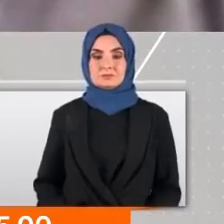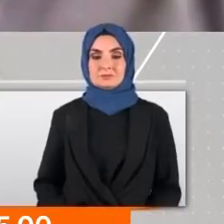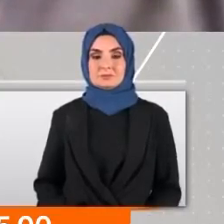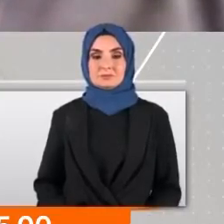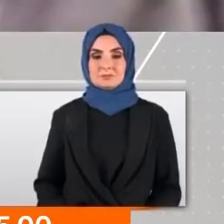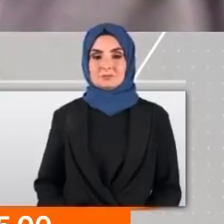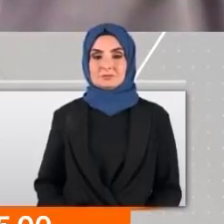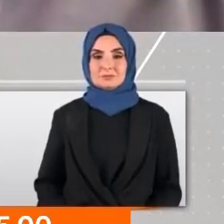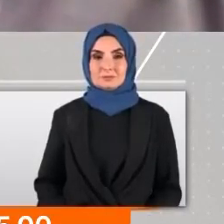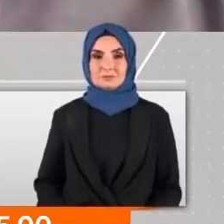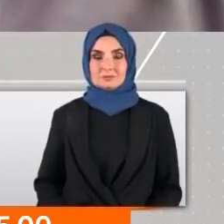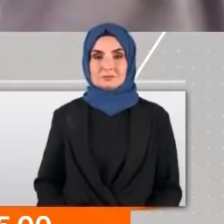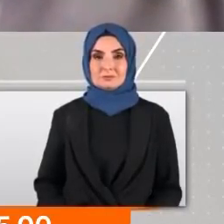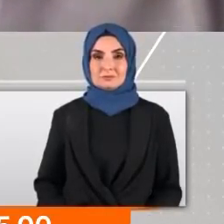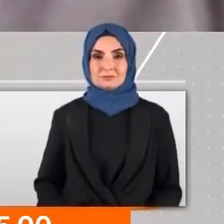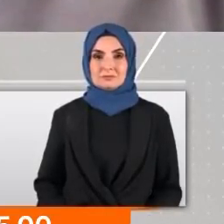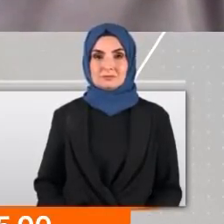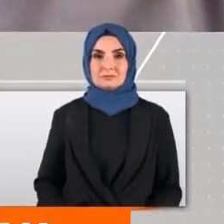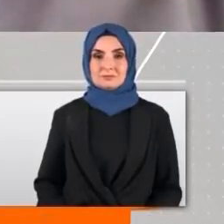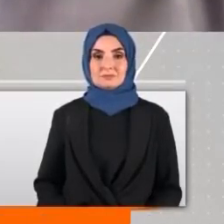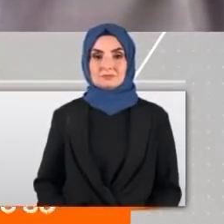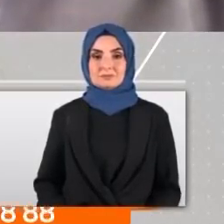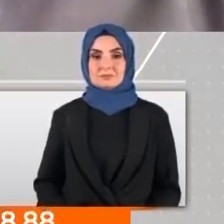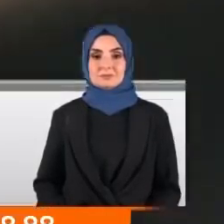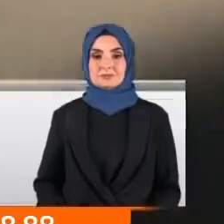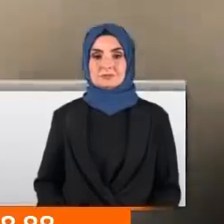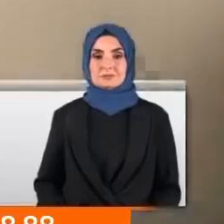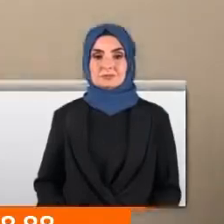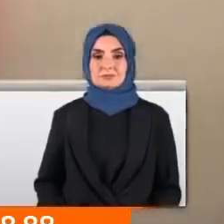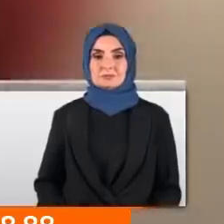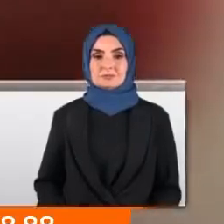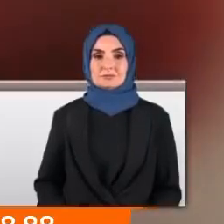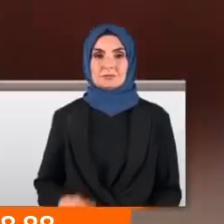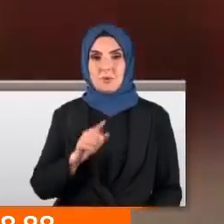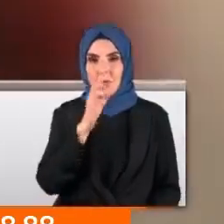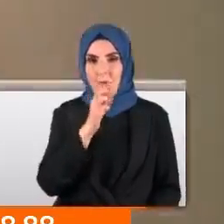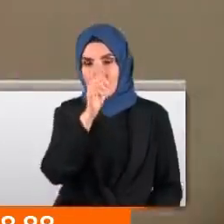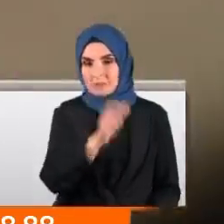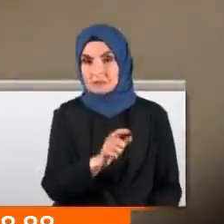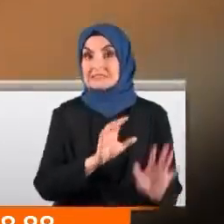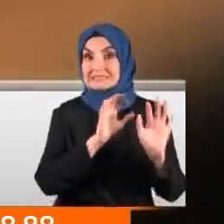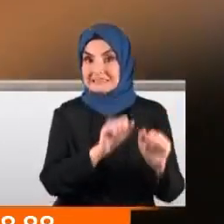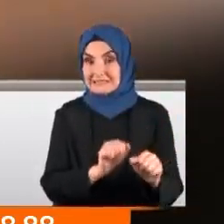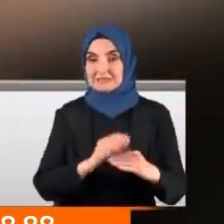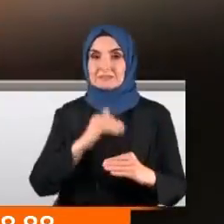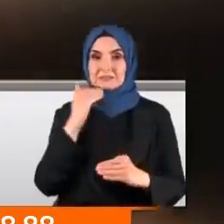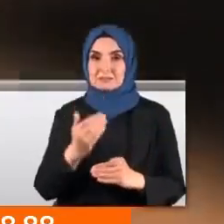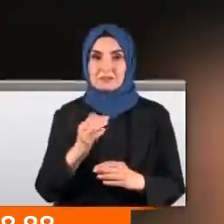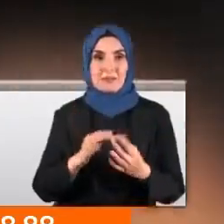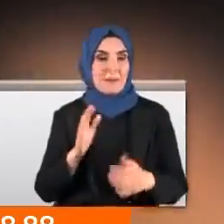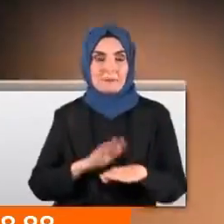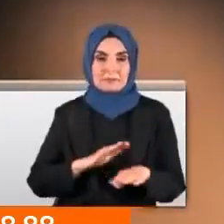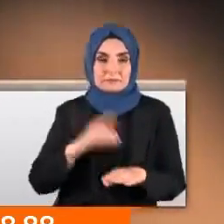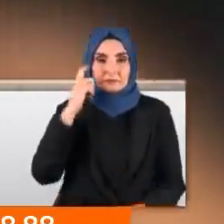elinden kumbarayla kızımın nasibini bile kendine topluyor. O düzenbaz yakalandıktan sonra ne yapacağını bilemedi. Asenat